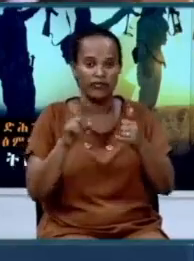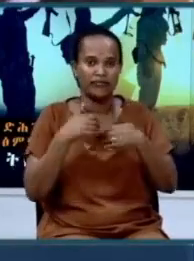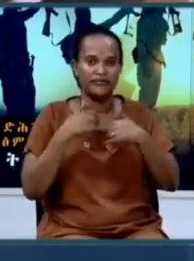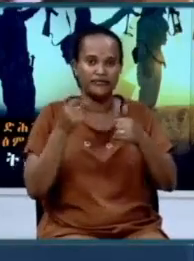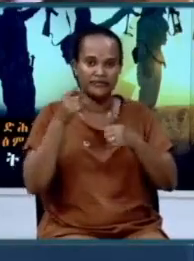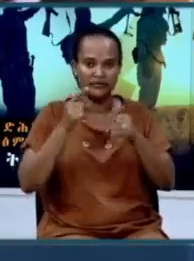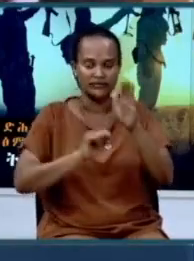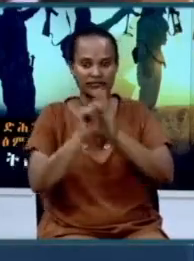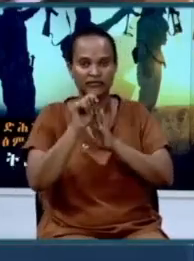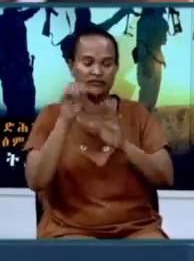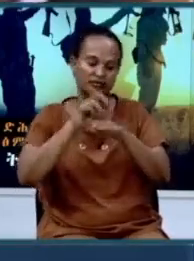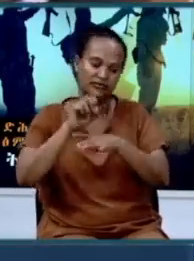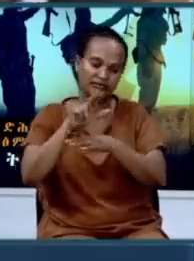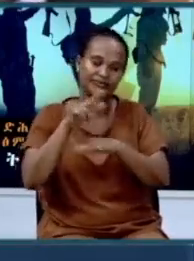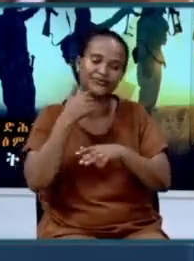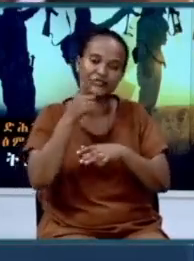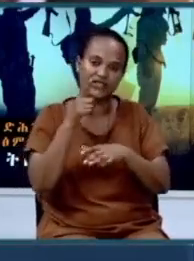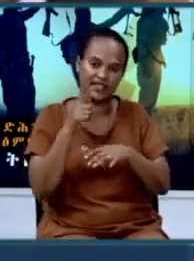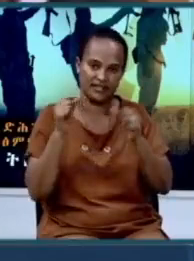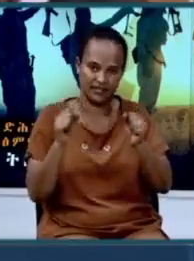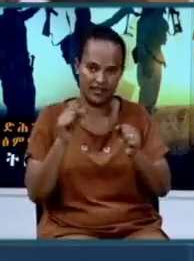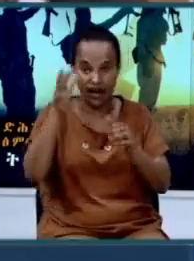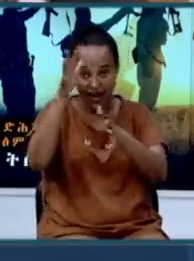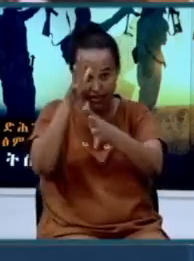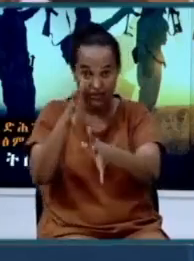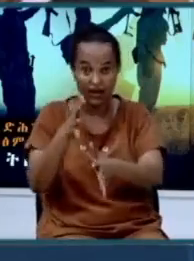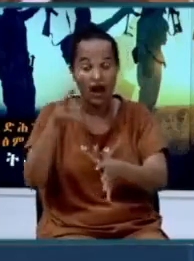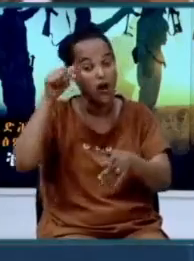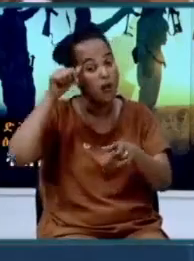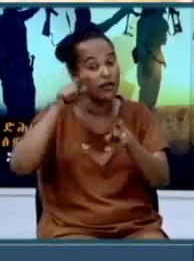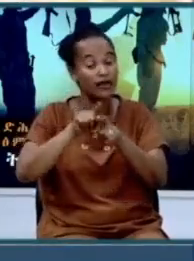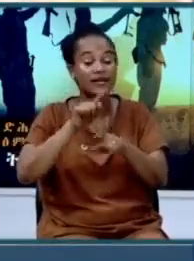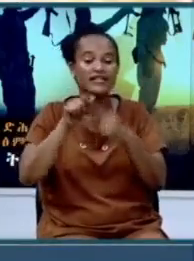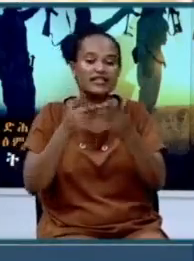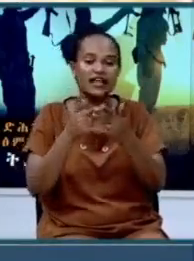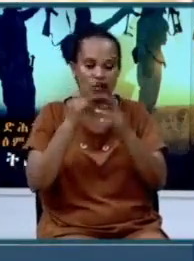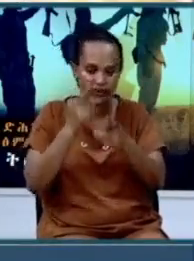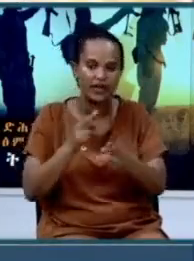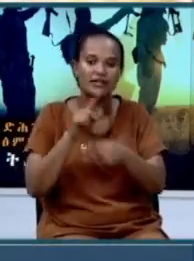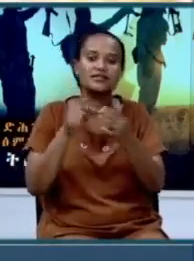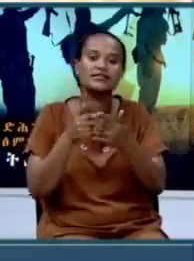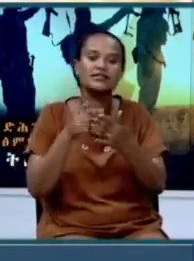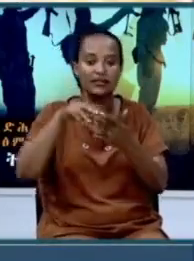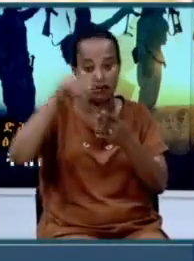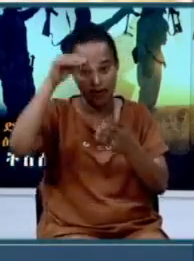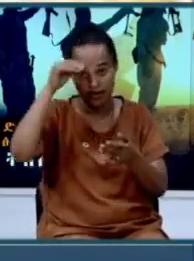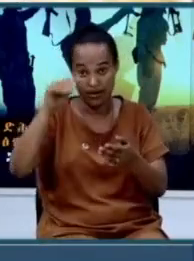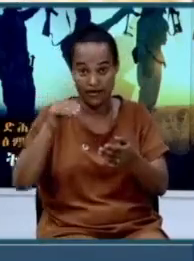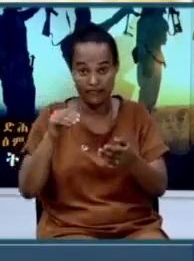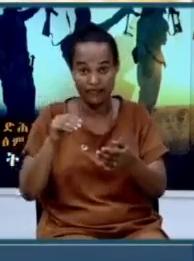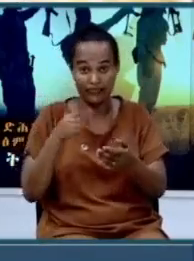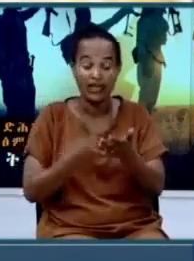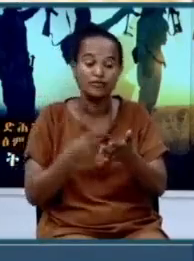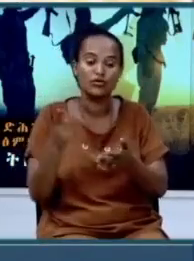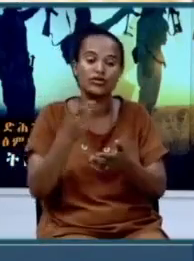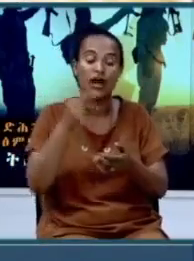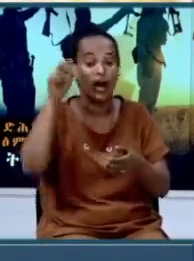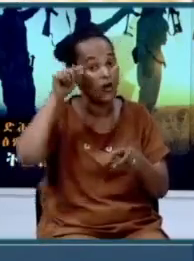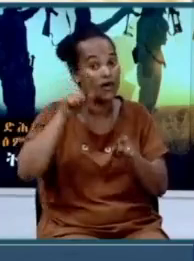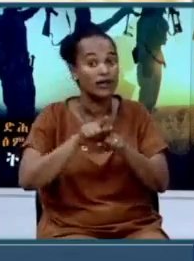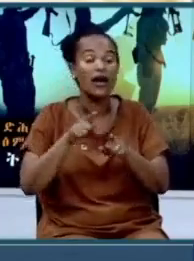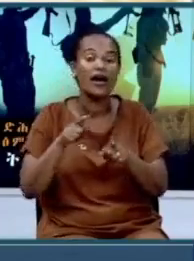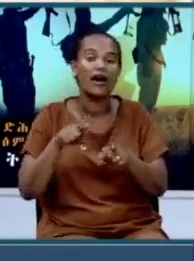ትግራይ ሓደራ ክብለካ ዝደሊ ኣያታትካን ኣሕዋትካን ስለ ክብርካ ስለ ክትምሃር ስለ ተመራማሪ ንክትከውን ከምዝኮይና ዘለና ኣሕዋትካ ኣብ ስደት